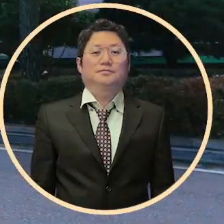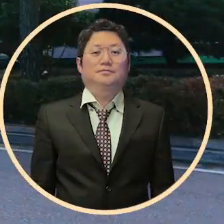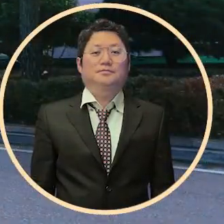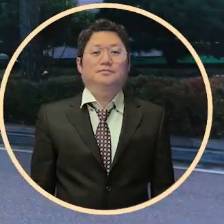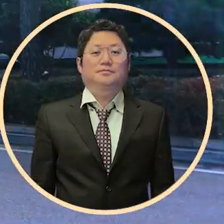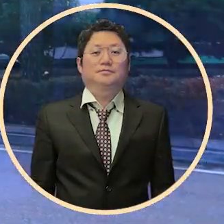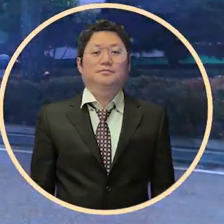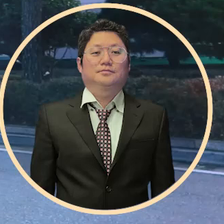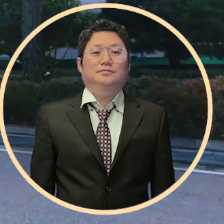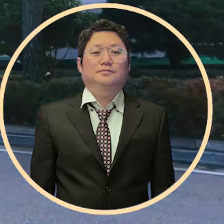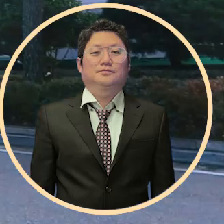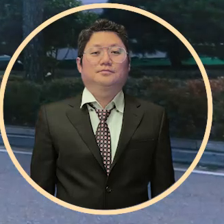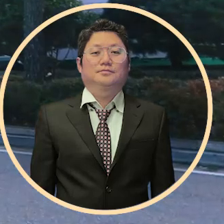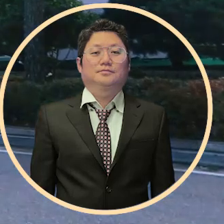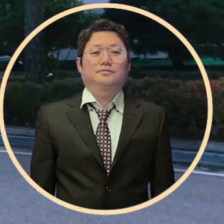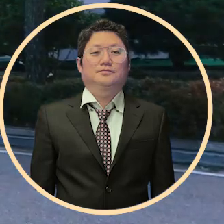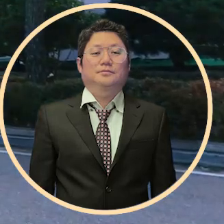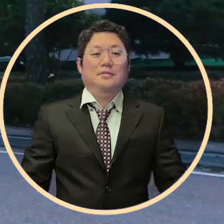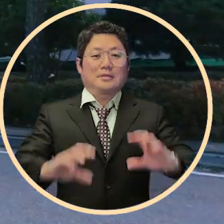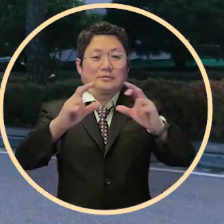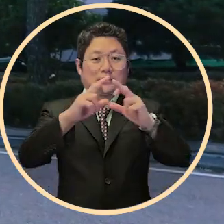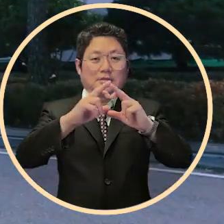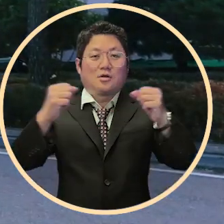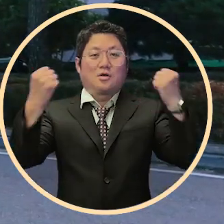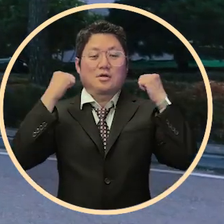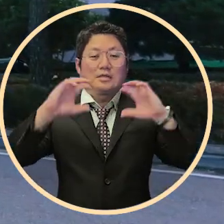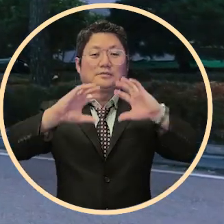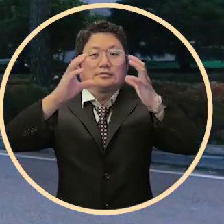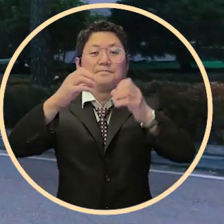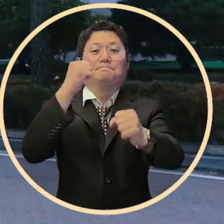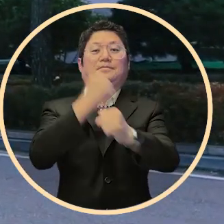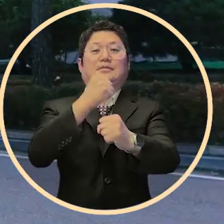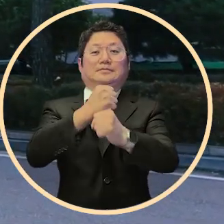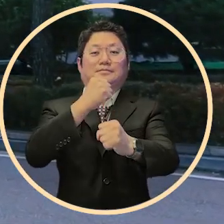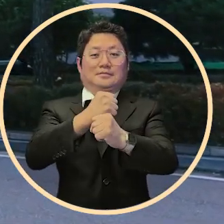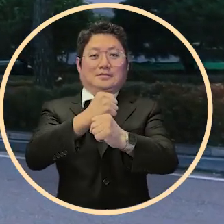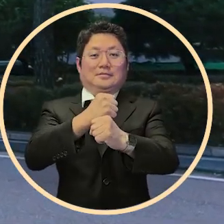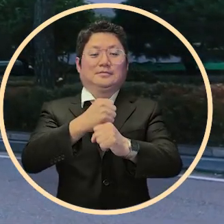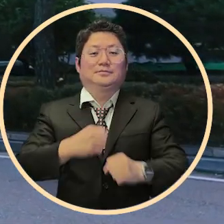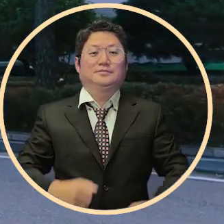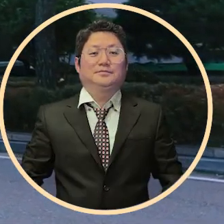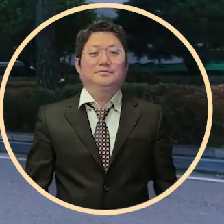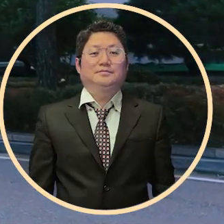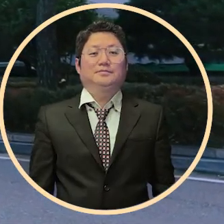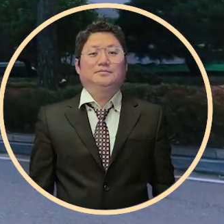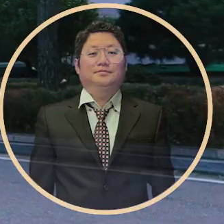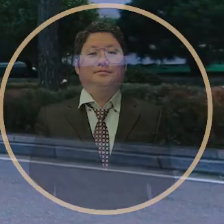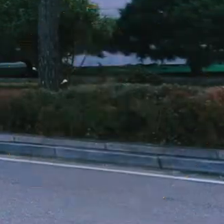장애인이 건강한 세상을 만듭니다.